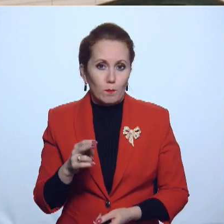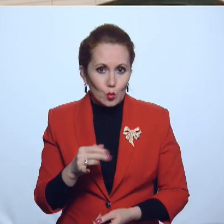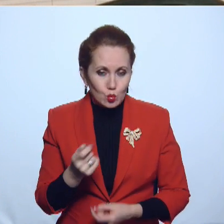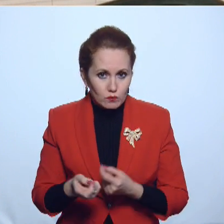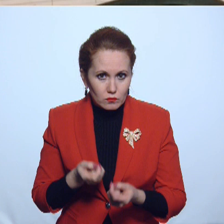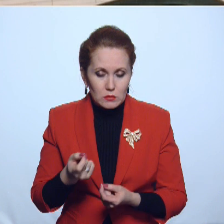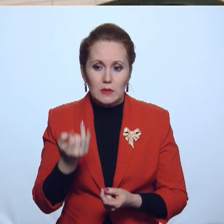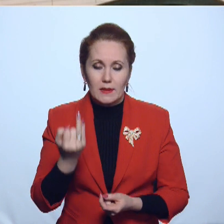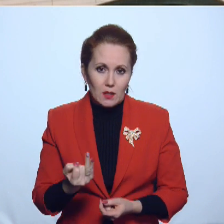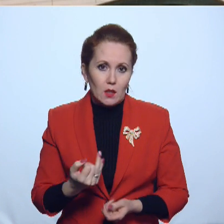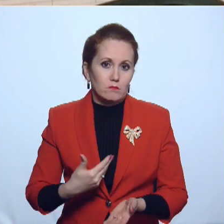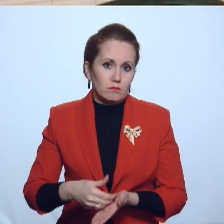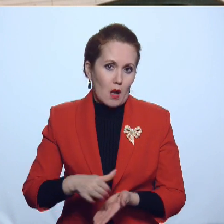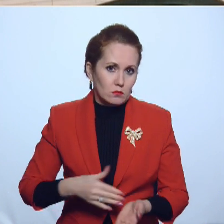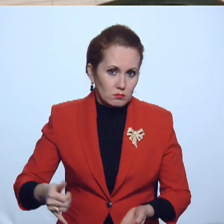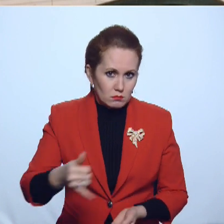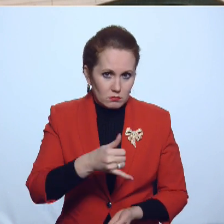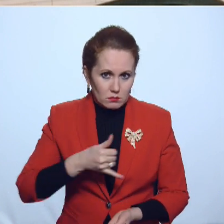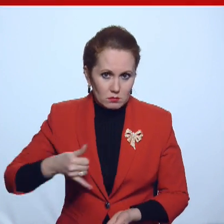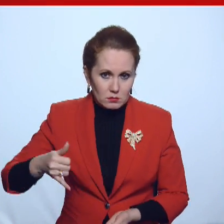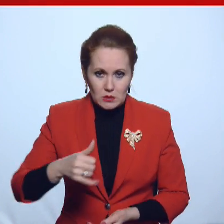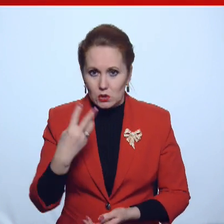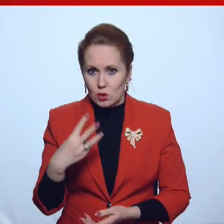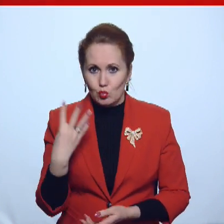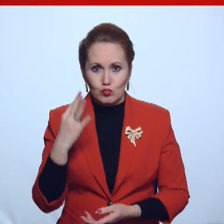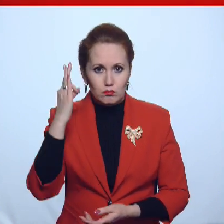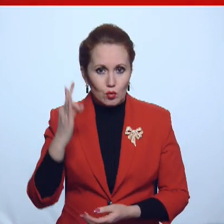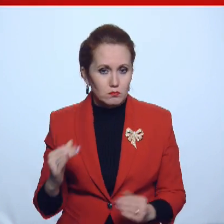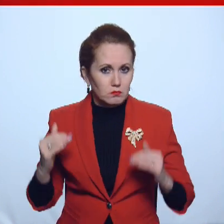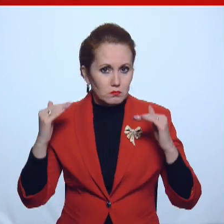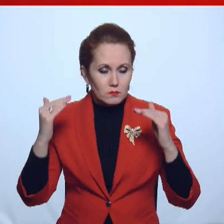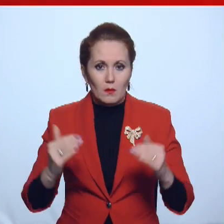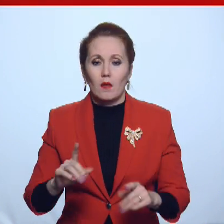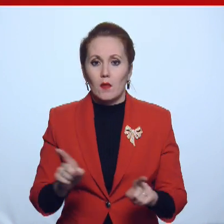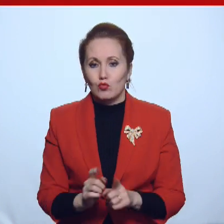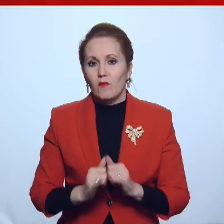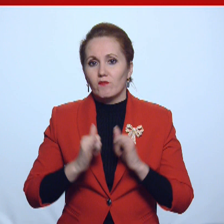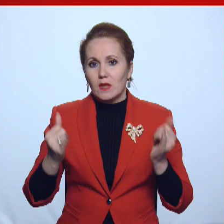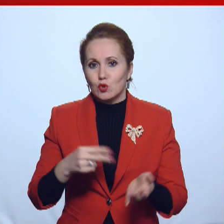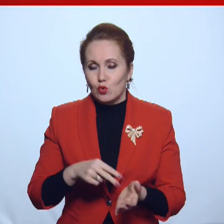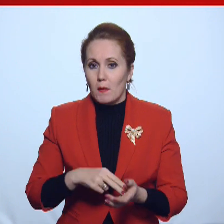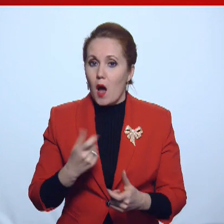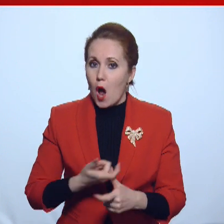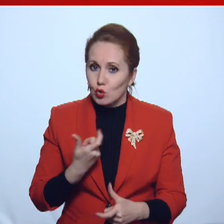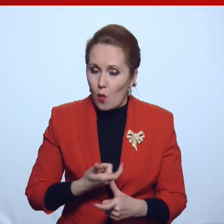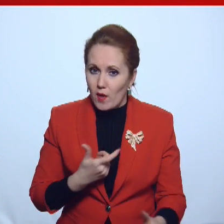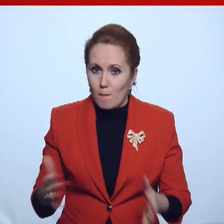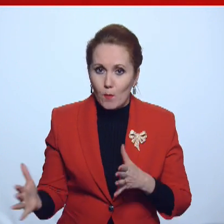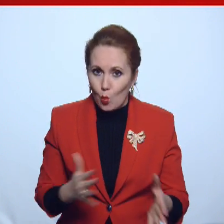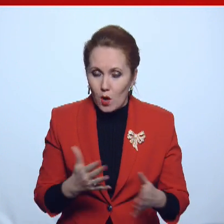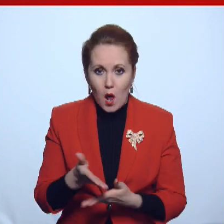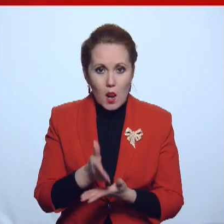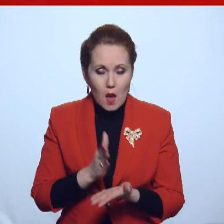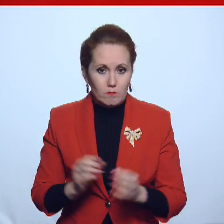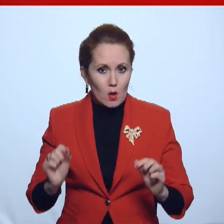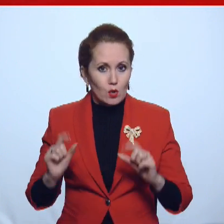И подсолнечное масло 34%. Выросли цены на картофель, муку, хлеб. Подорожали цитрусовые